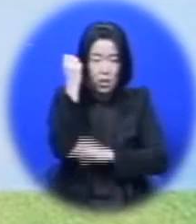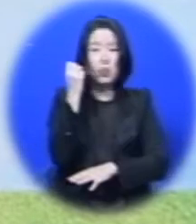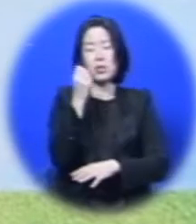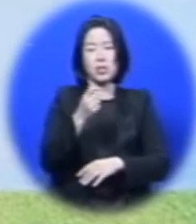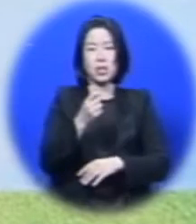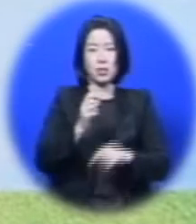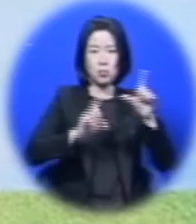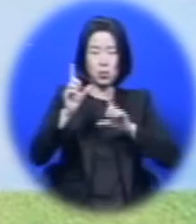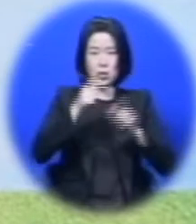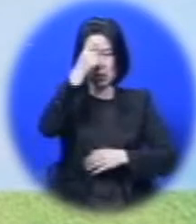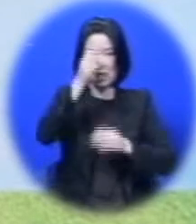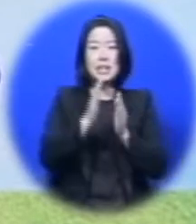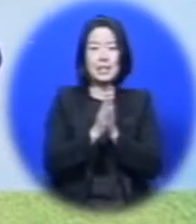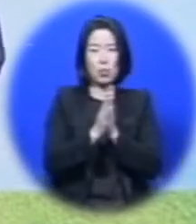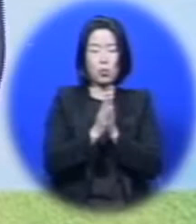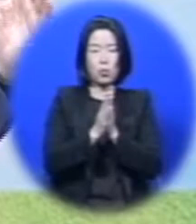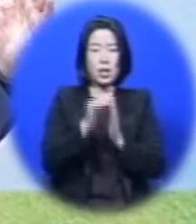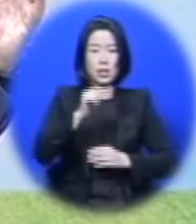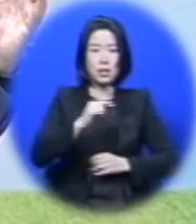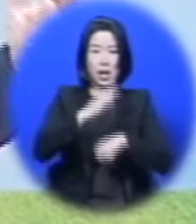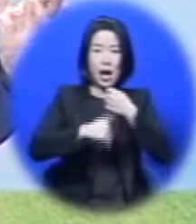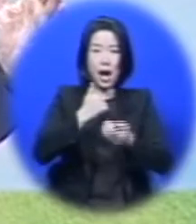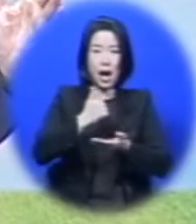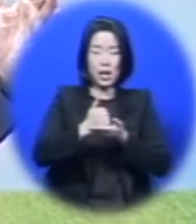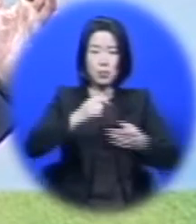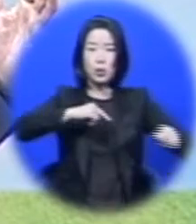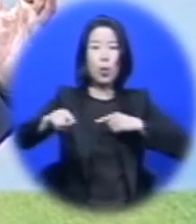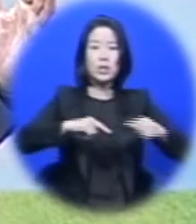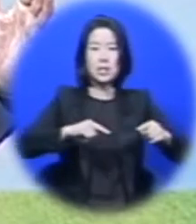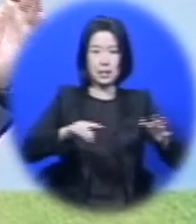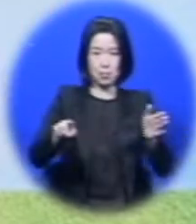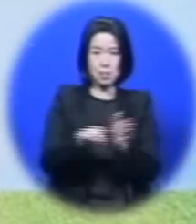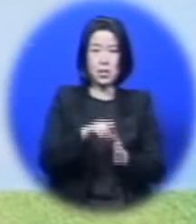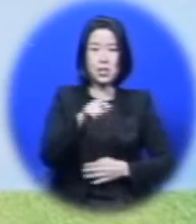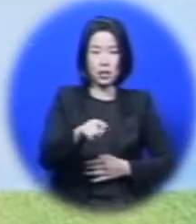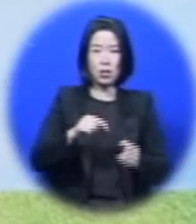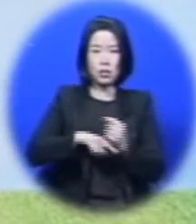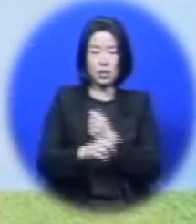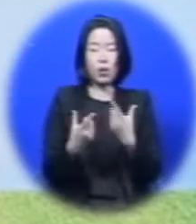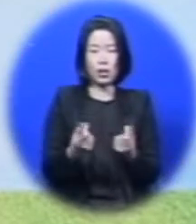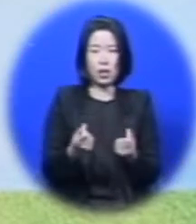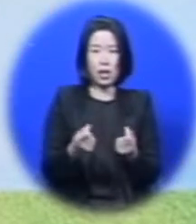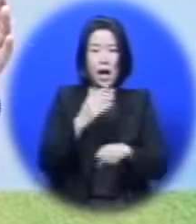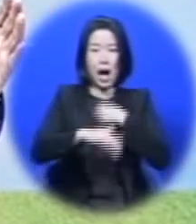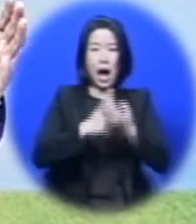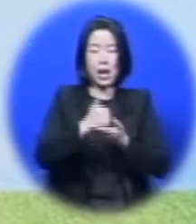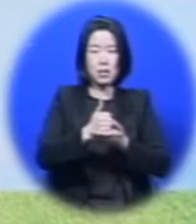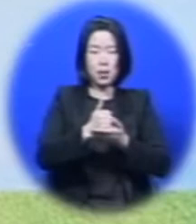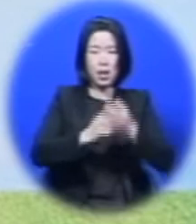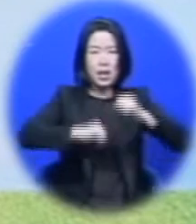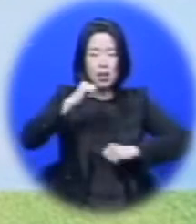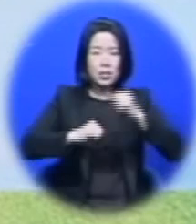기도하는 겁니다. 그것은 하나님의 통치를 믿는다는 뜻입니다. 하나님의 역사를 믿는다는